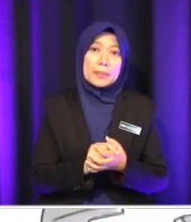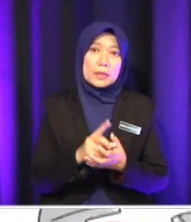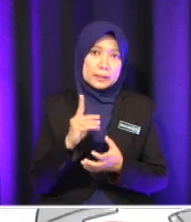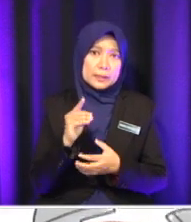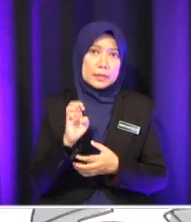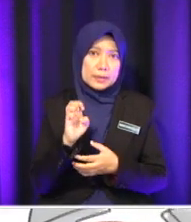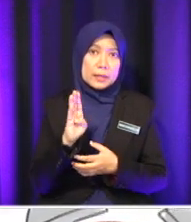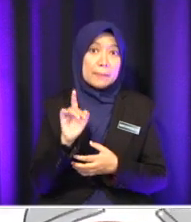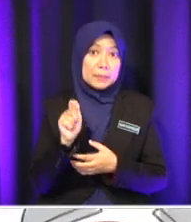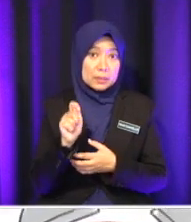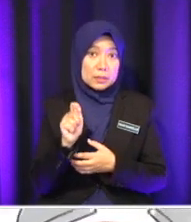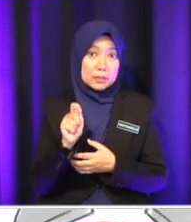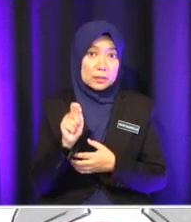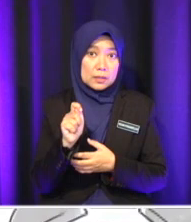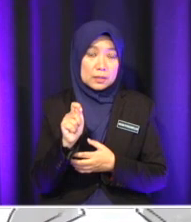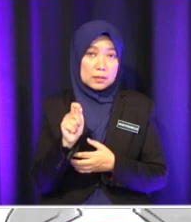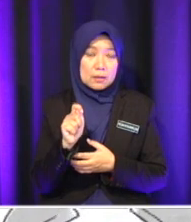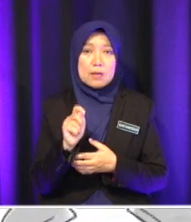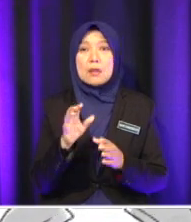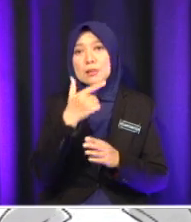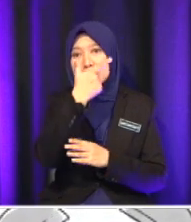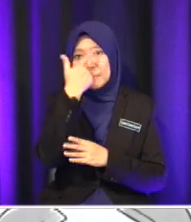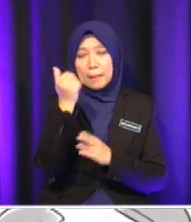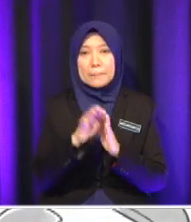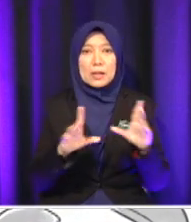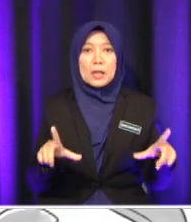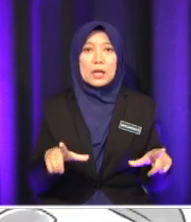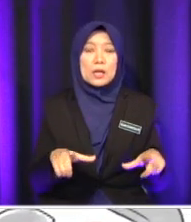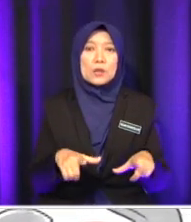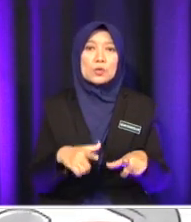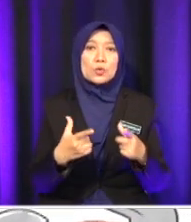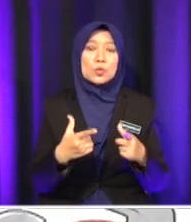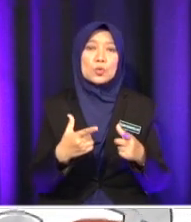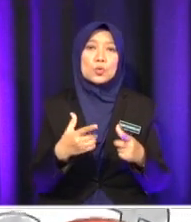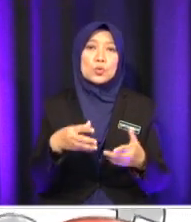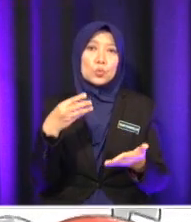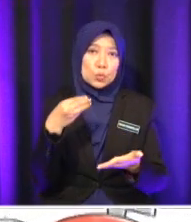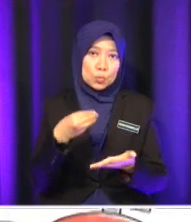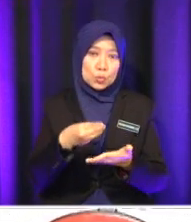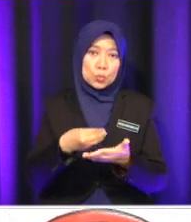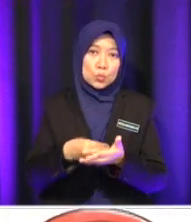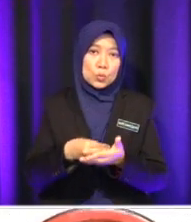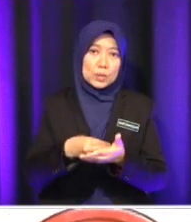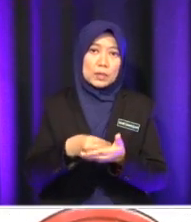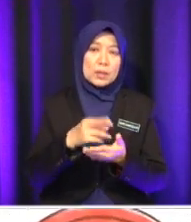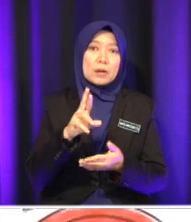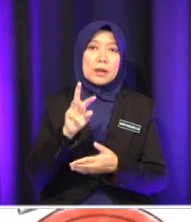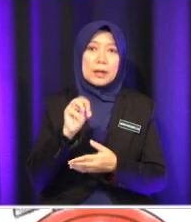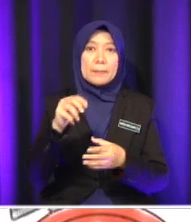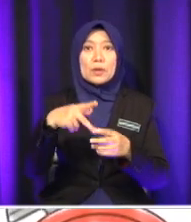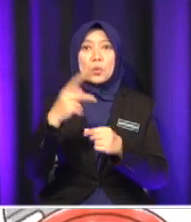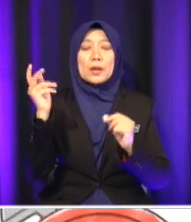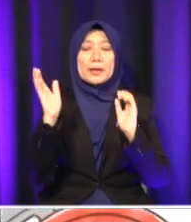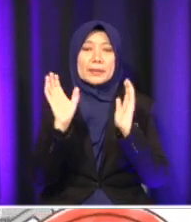Kenapa Debby sebab berlaku pengaliran keluar mata uang RM ke luar negara